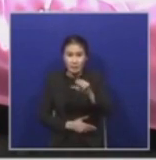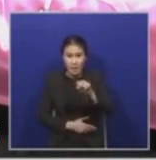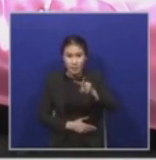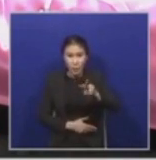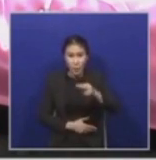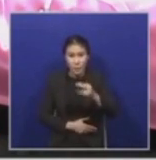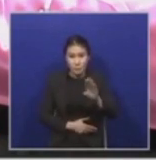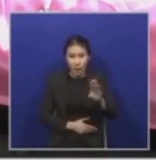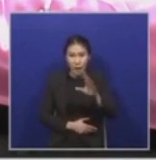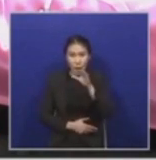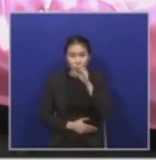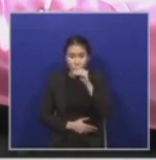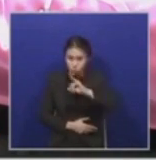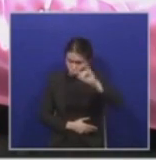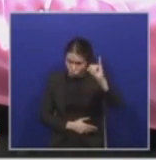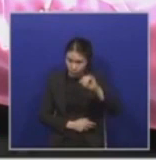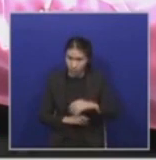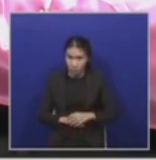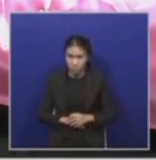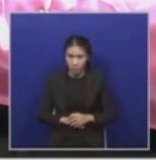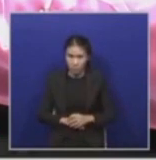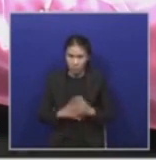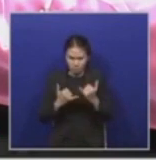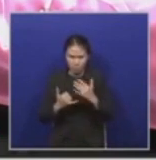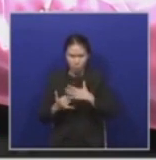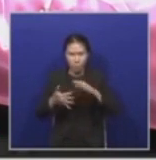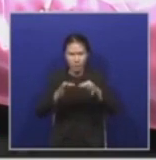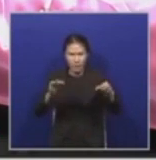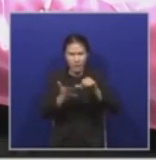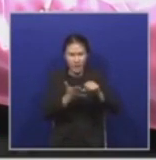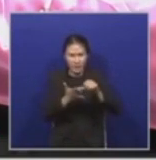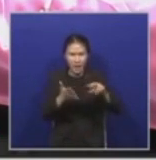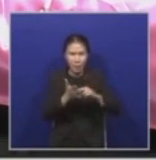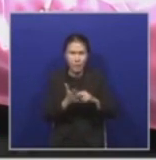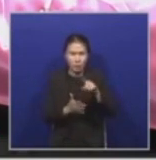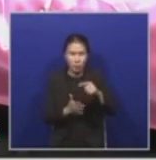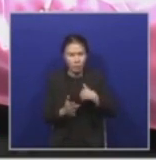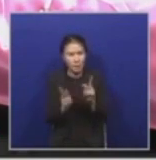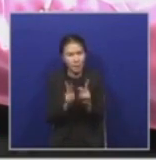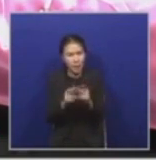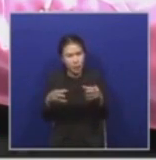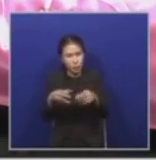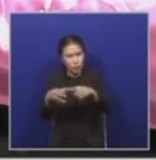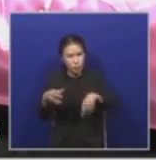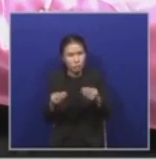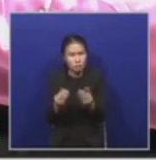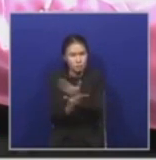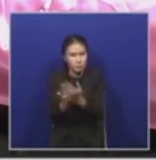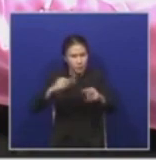ครับผมพูดแบบไม่ผิดนะฮะทำไมผมจึงต้องแก้ไขมาตรานี้แล้วก็แปรยติไว้บอกว่าต้องมีคณะกรรมการหรือว่ากรรมธิการขึ้นมานี่ไง